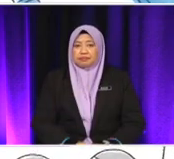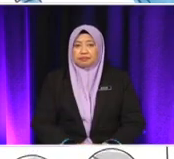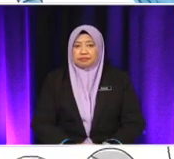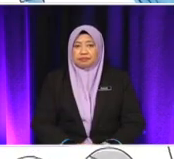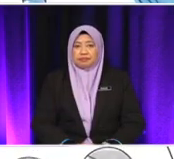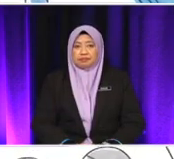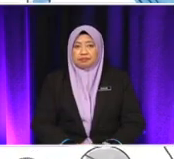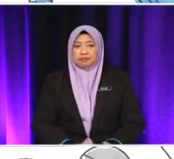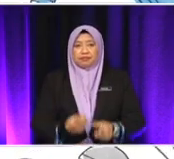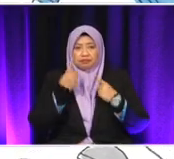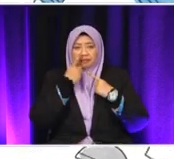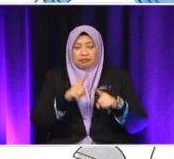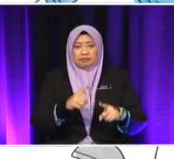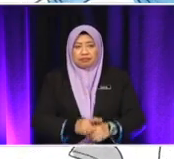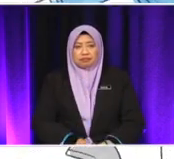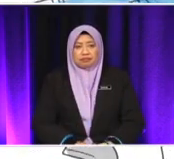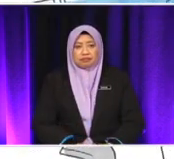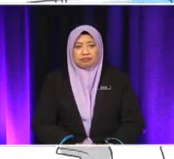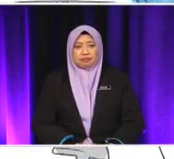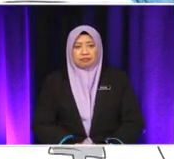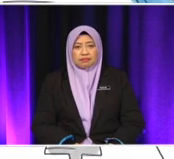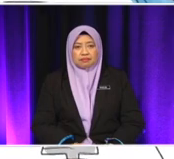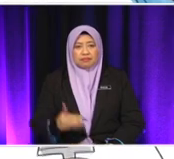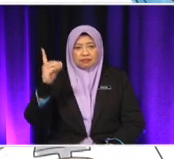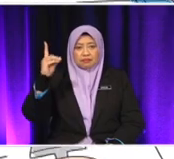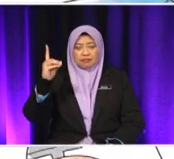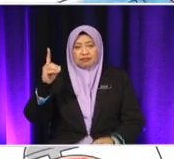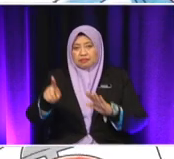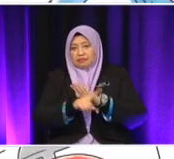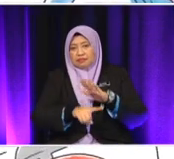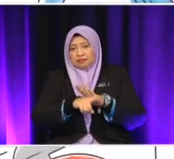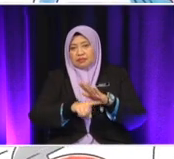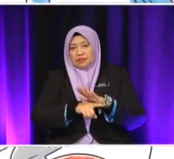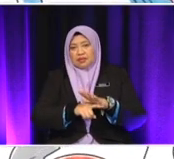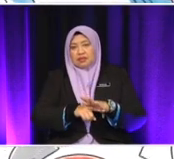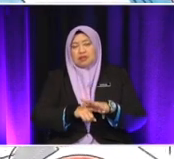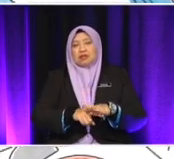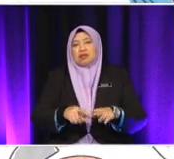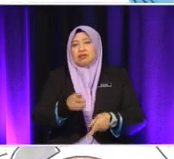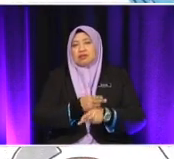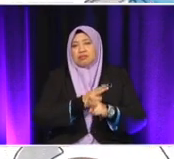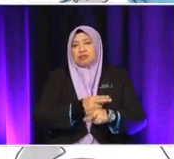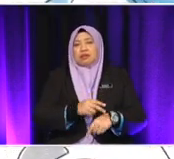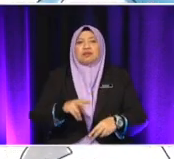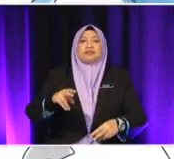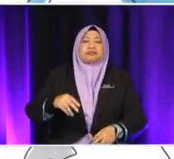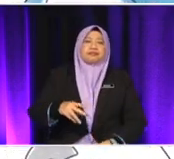satu jawabannya dasar upah minimum dalam negara dinaikkan